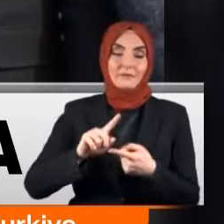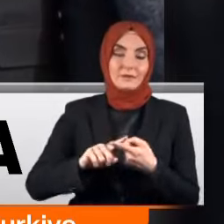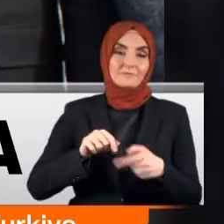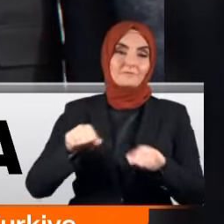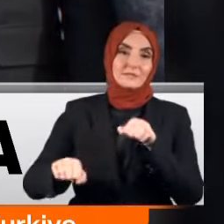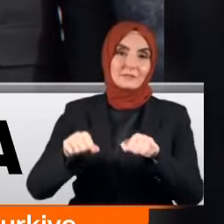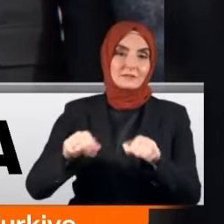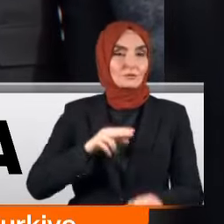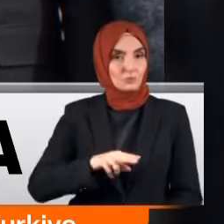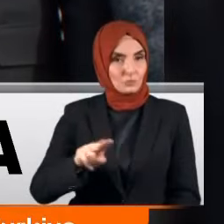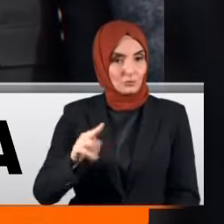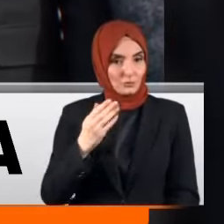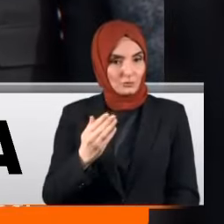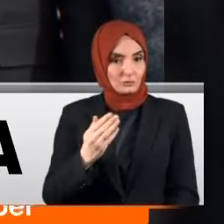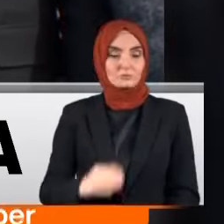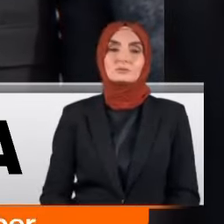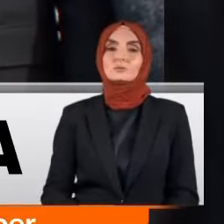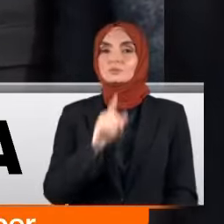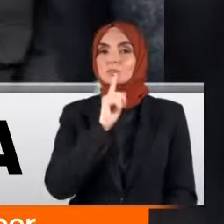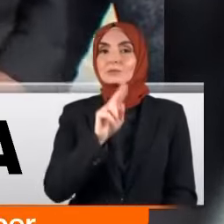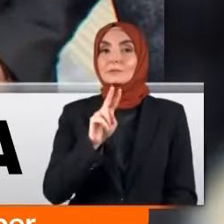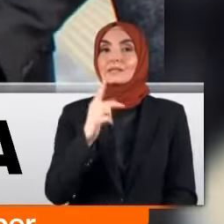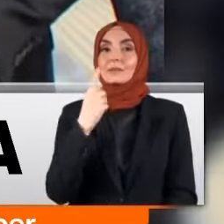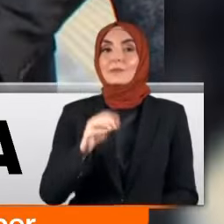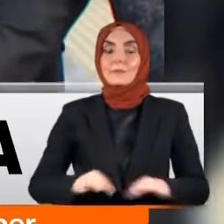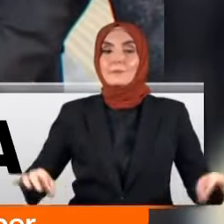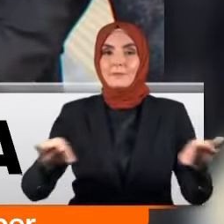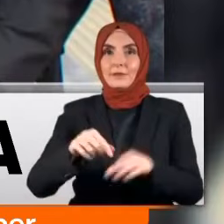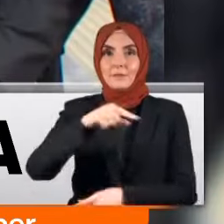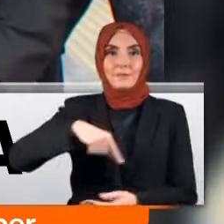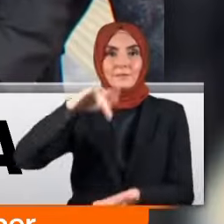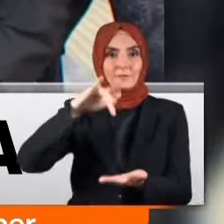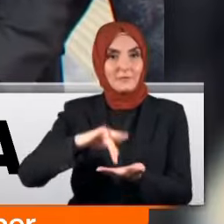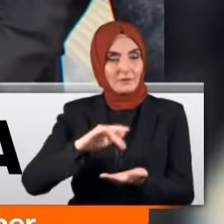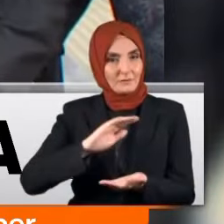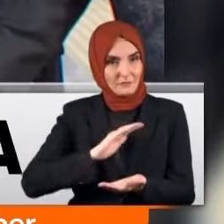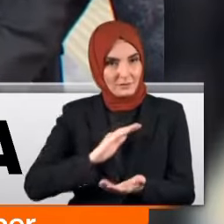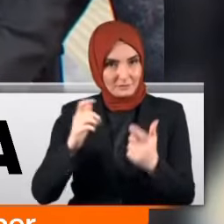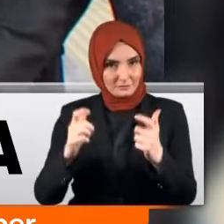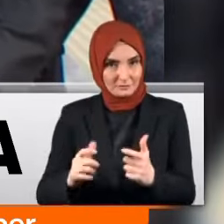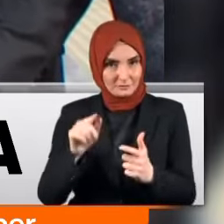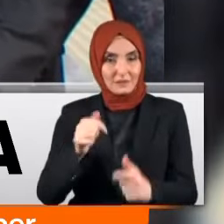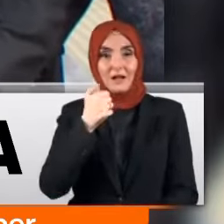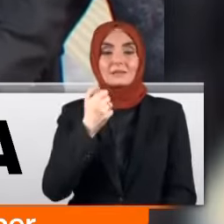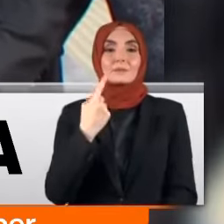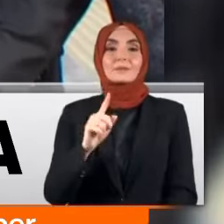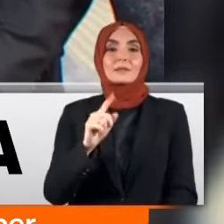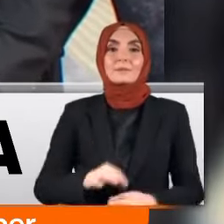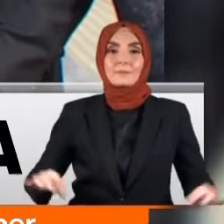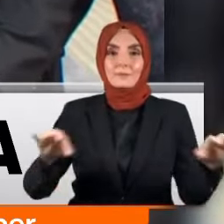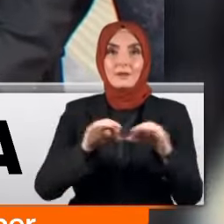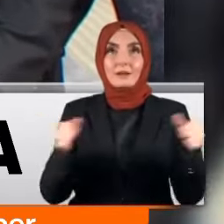122.550 metrekare meydan ve rekreasyon alanları, 6.000 metrekare kapalı sosyal kültürel